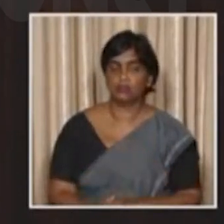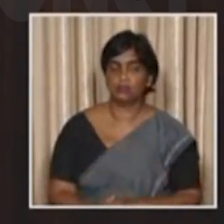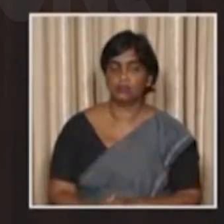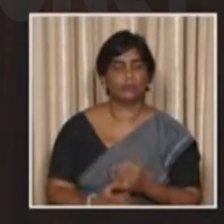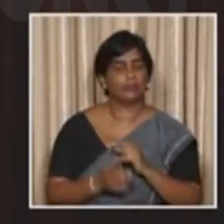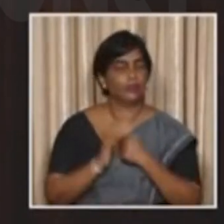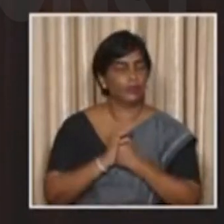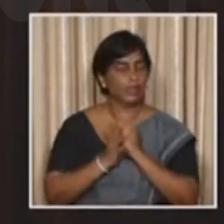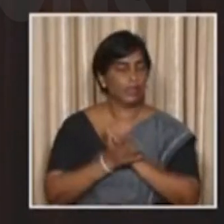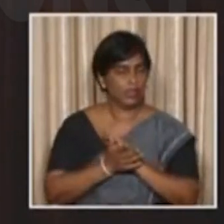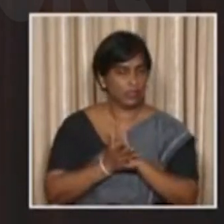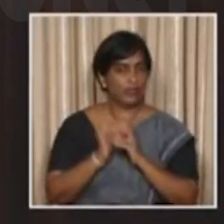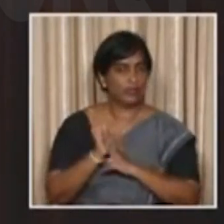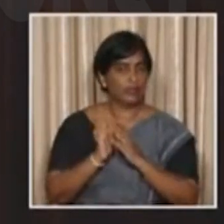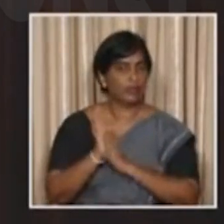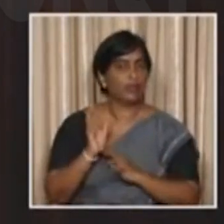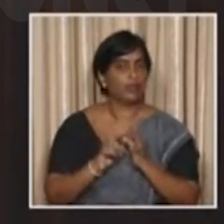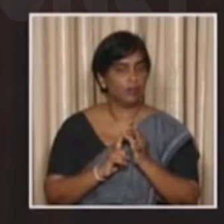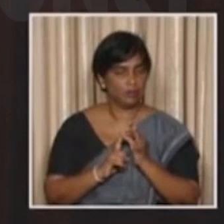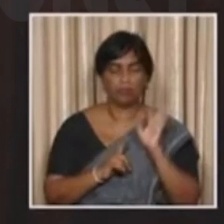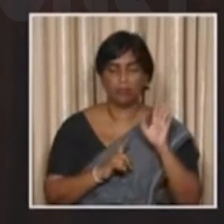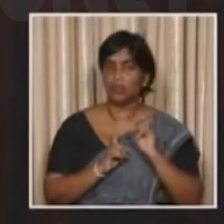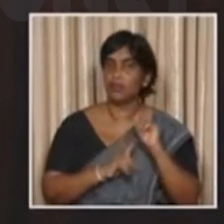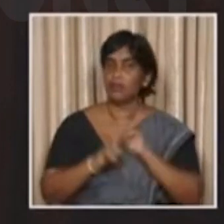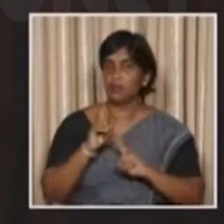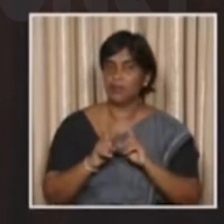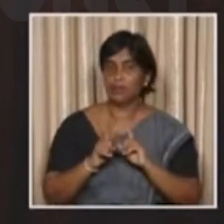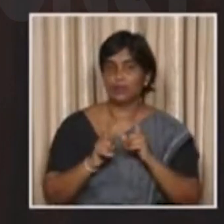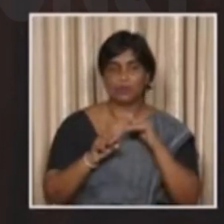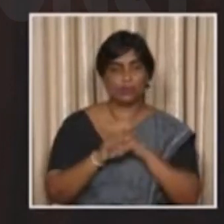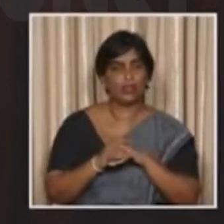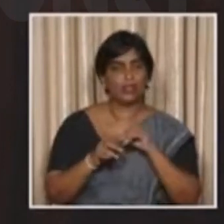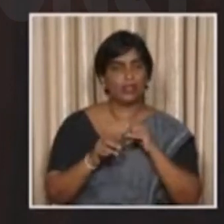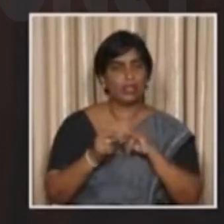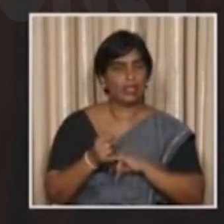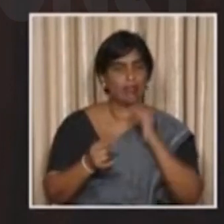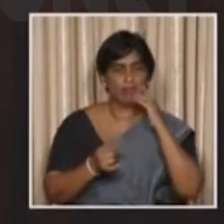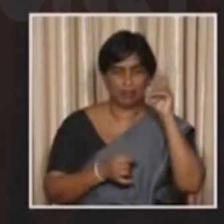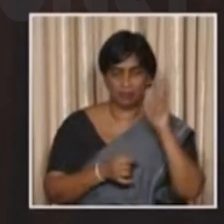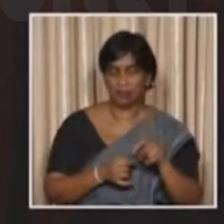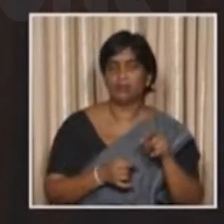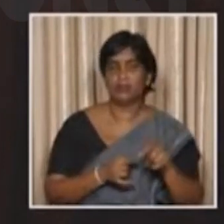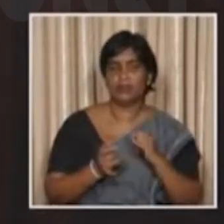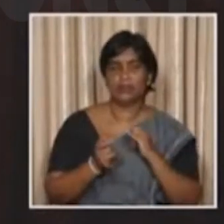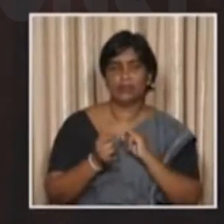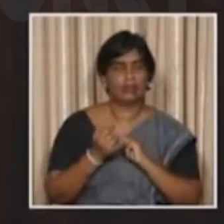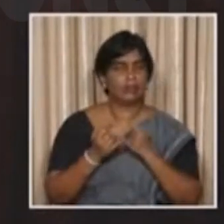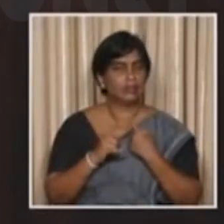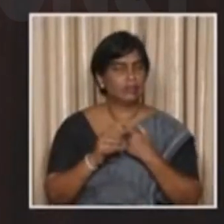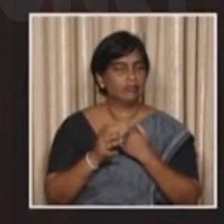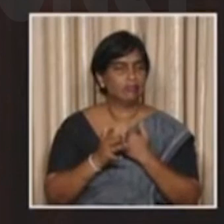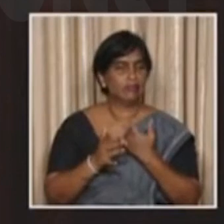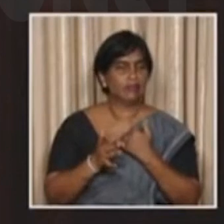ගරු හේෂා විතාරණ මන්ත්‍රීතුමන් විසින් පාර්ලිමේන්තුවේ කාර්යනිරත ලේකම්වරියකට ලිංගික